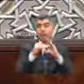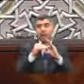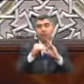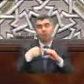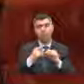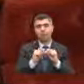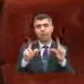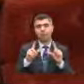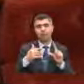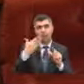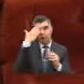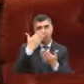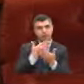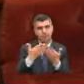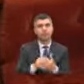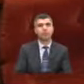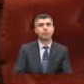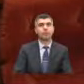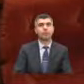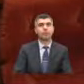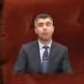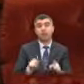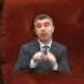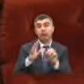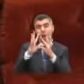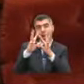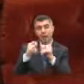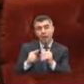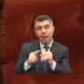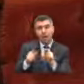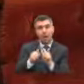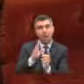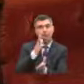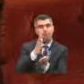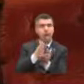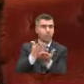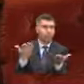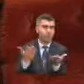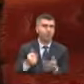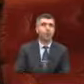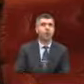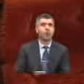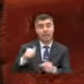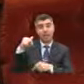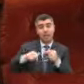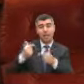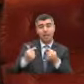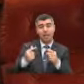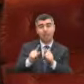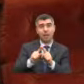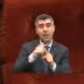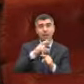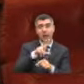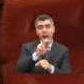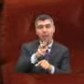العكس، لكن أنا تنقول لك على مستوى الأرقام، الأرقام هي معقولة. دابا غير عندنا بعض المناطق اللي هي مناطق، أنت عارف العالم